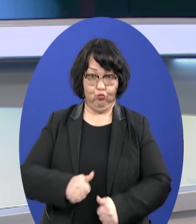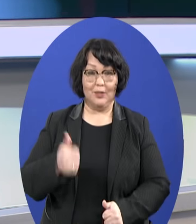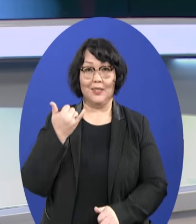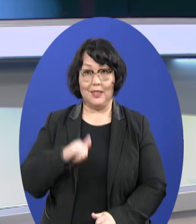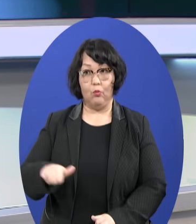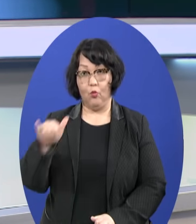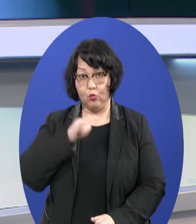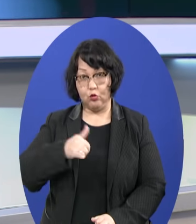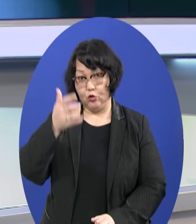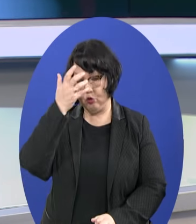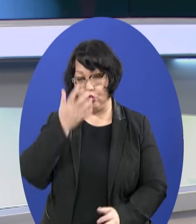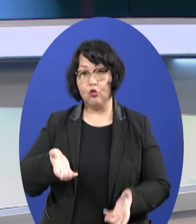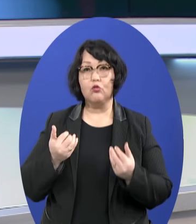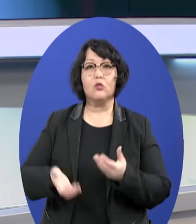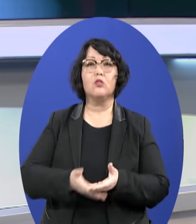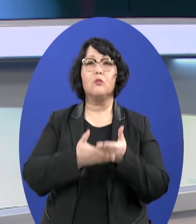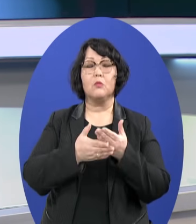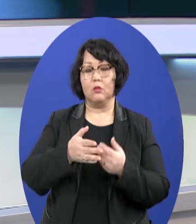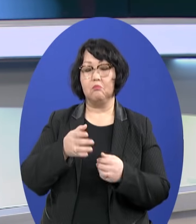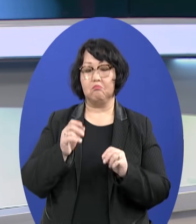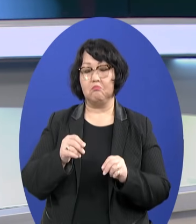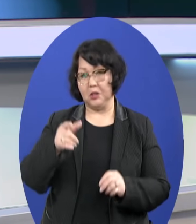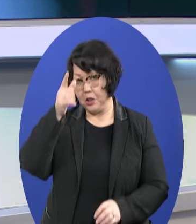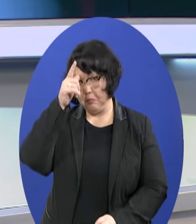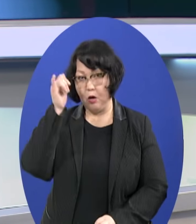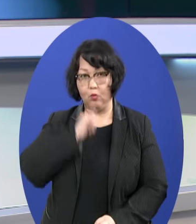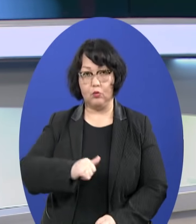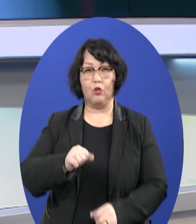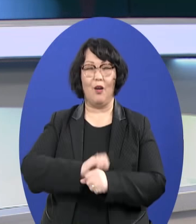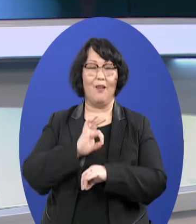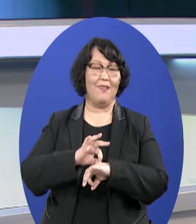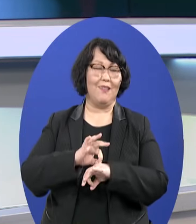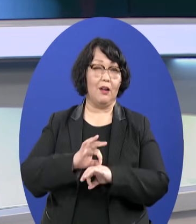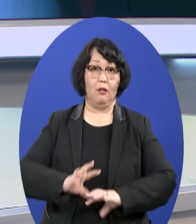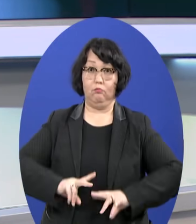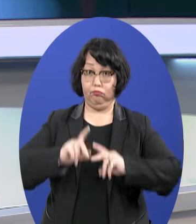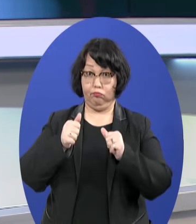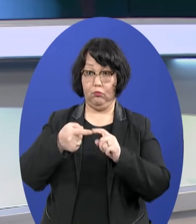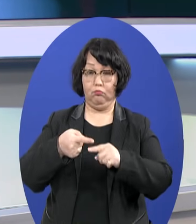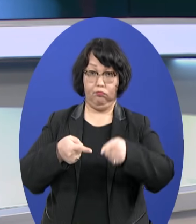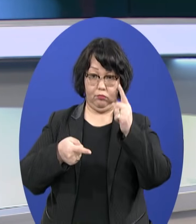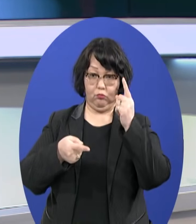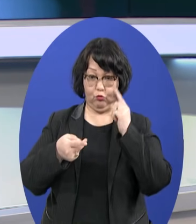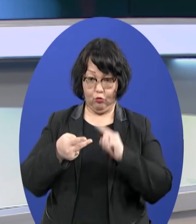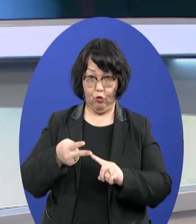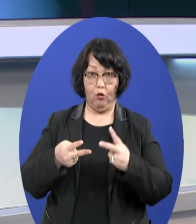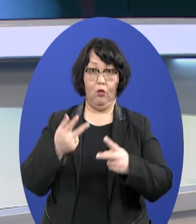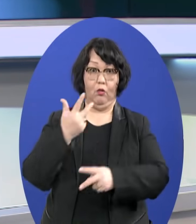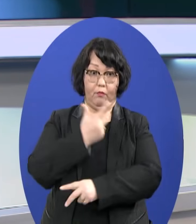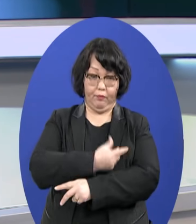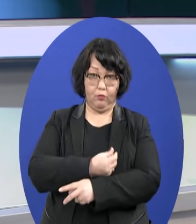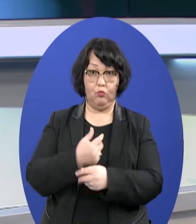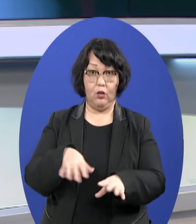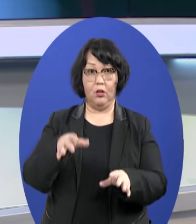яригдж эхэлжээ. Тухайлбал холбооны бүгд найрамд Герман улсад халдвар аваад эдгэрсэн вакцины 2 тунгаа хийлгэсэн иргэдээсэн шинжилгээ хийлгэсэн байхыг